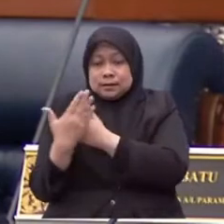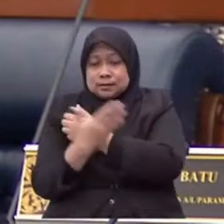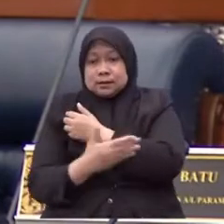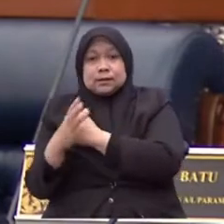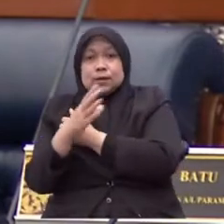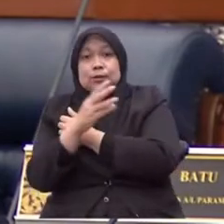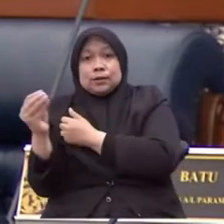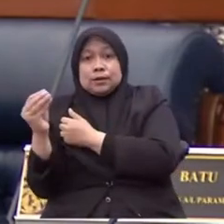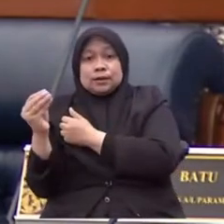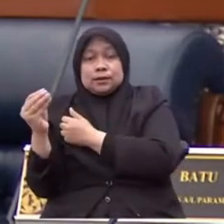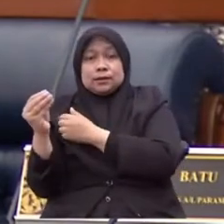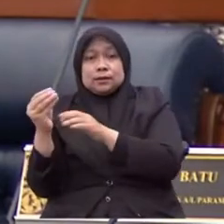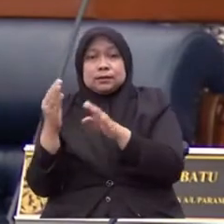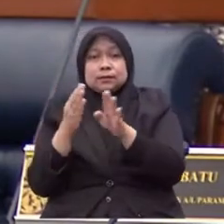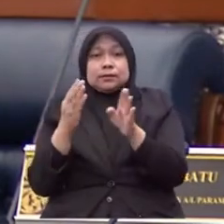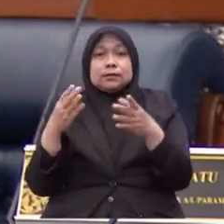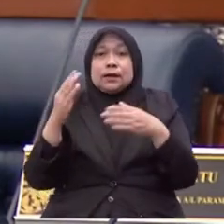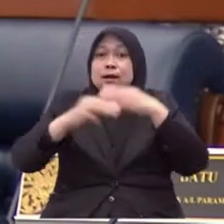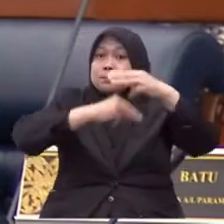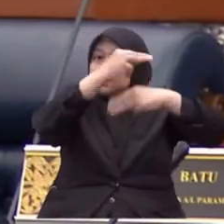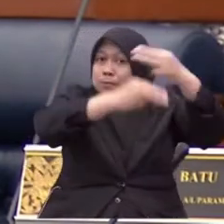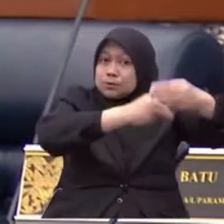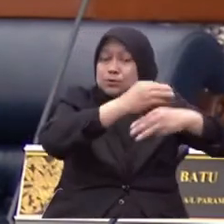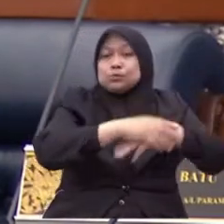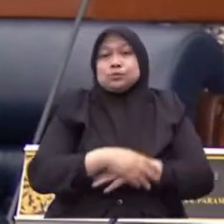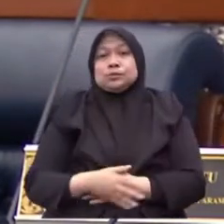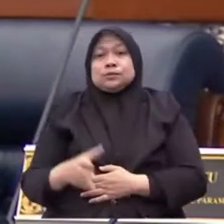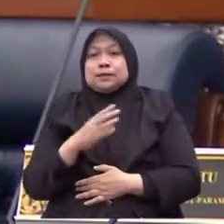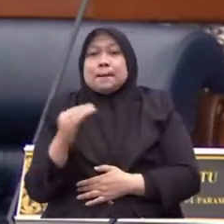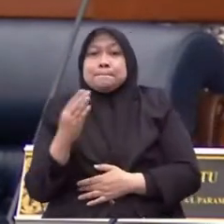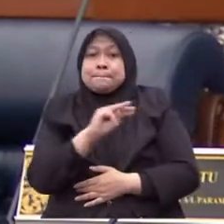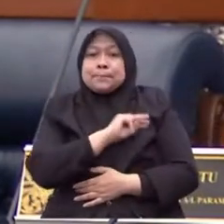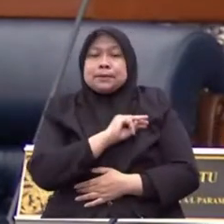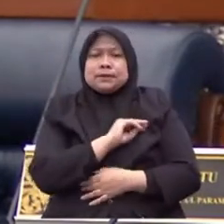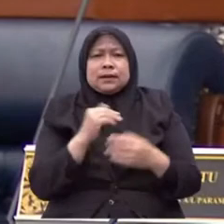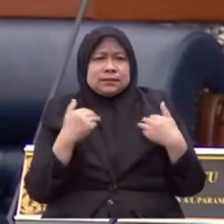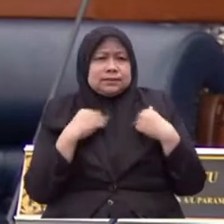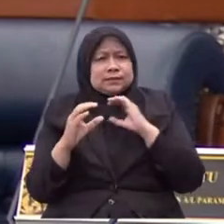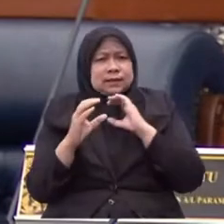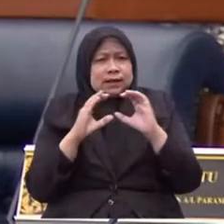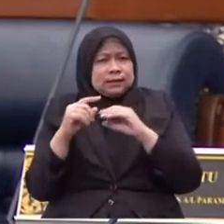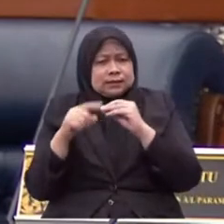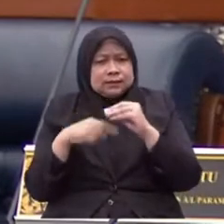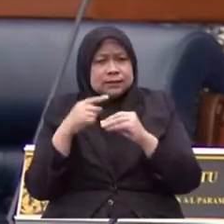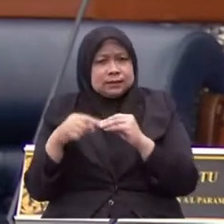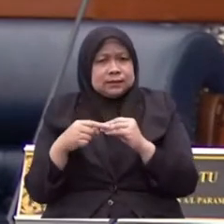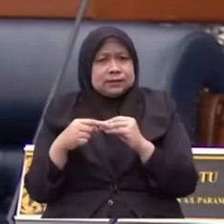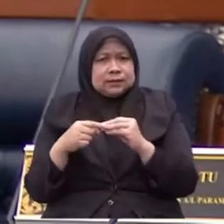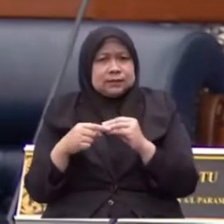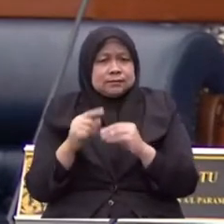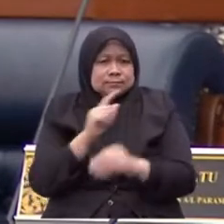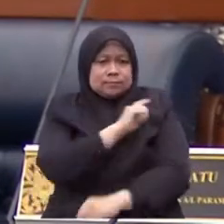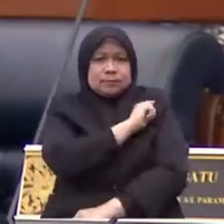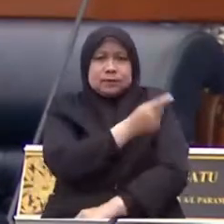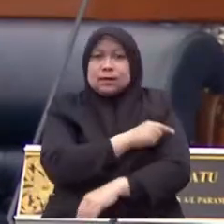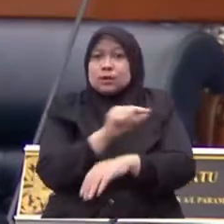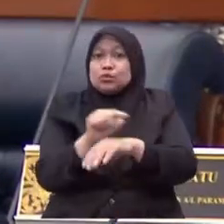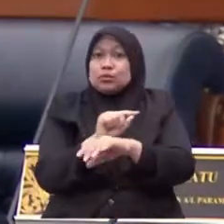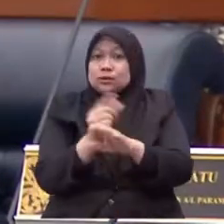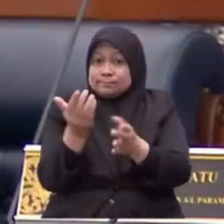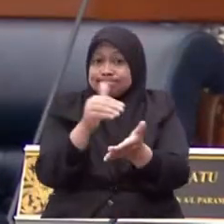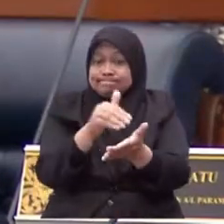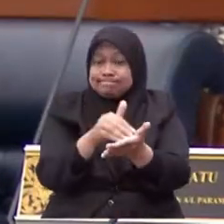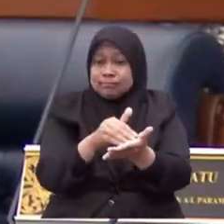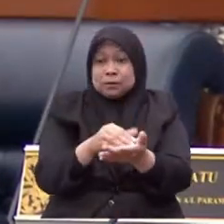Merantau dan juga negara maju dan tadi menteri yang ada kata tentang tenaga guna